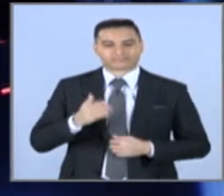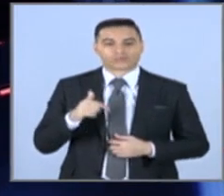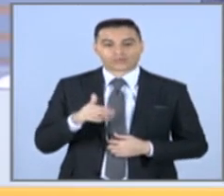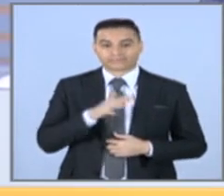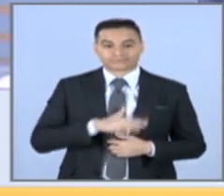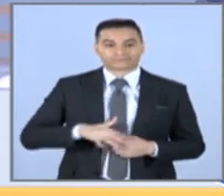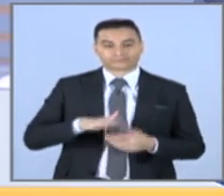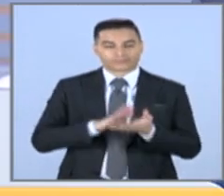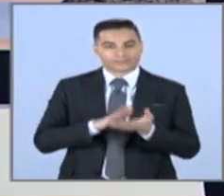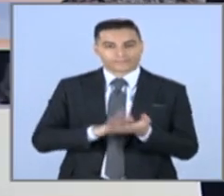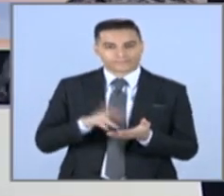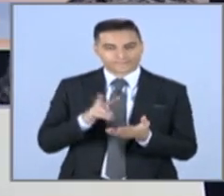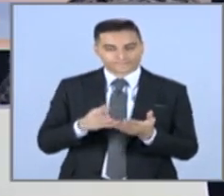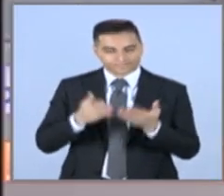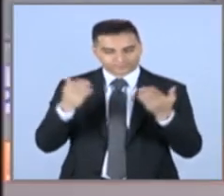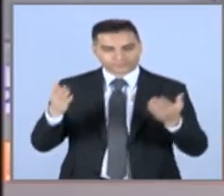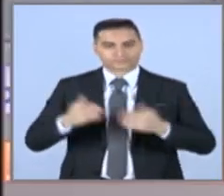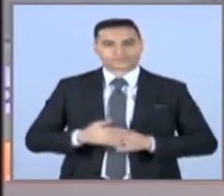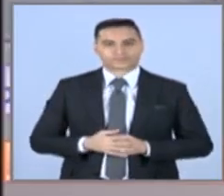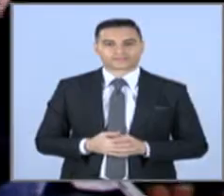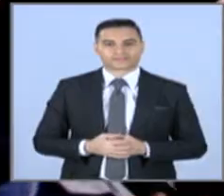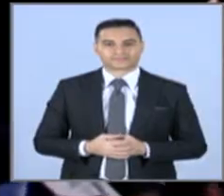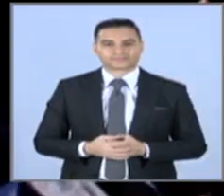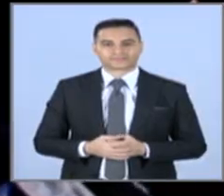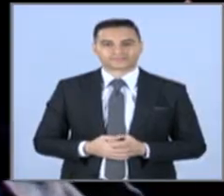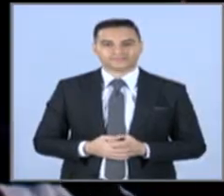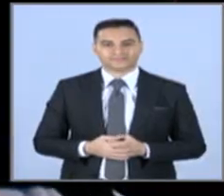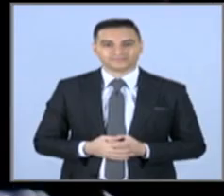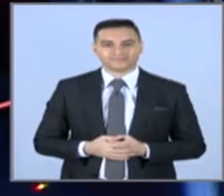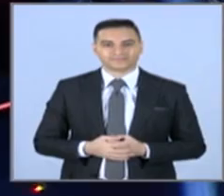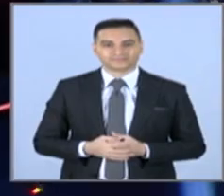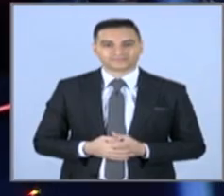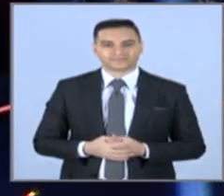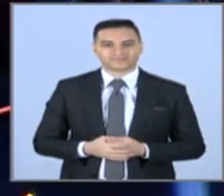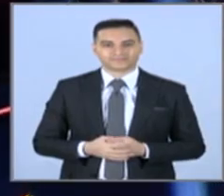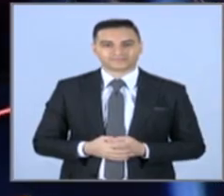كلنا نحيي سلمى وحسام، حسام وسلمى اتفضلوا.